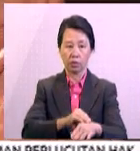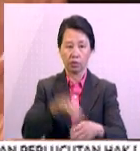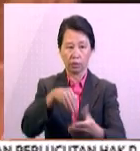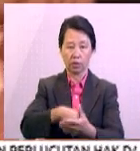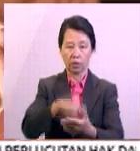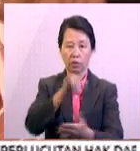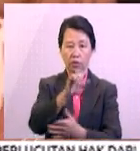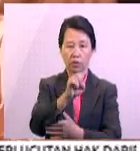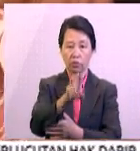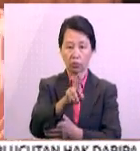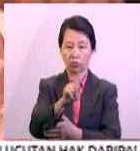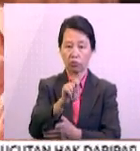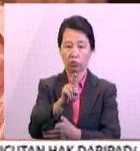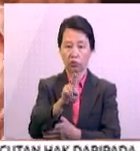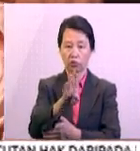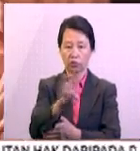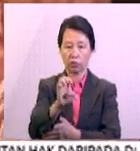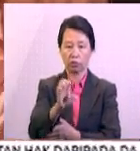YouTube.